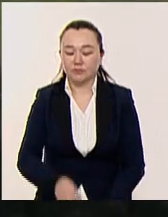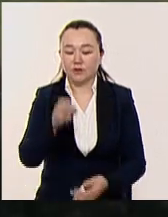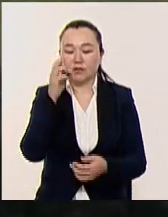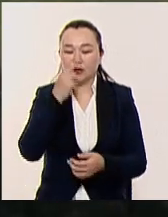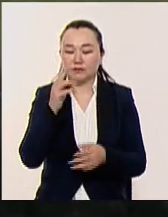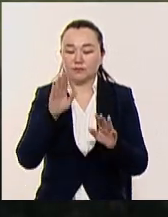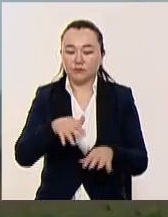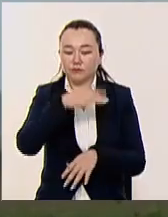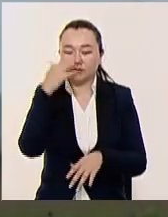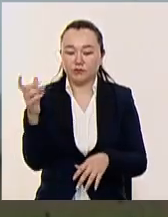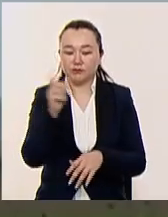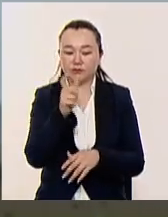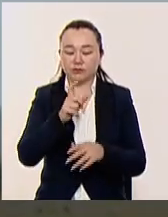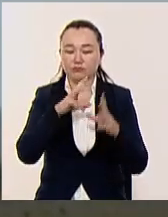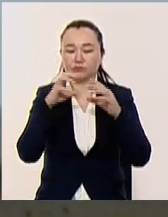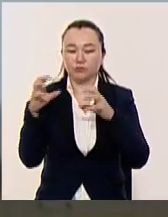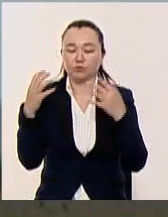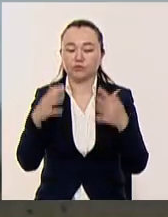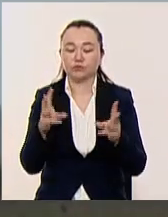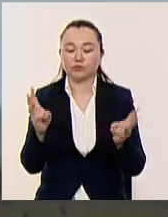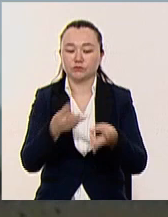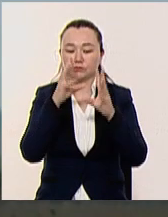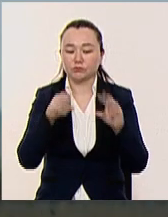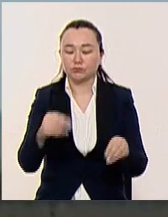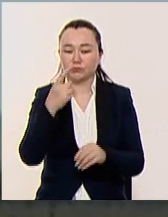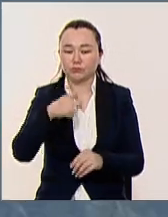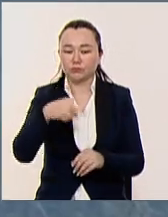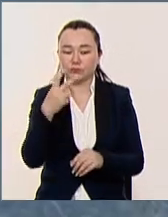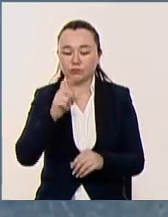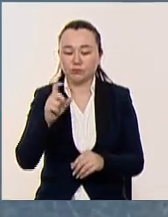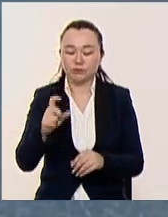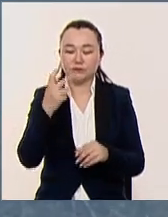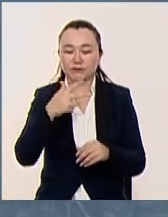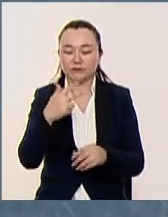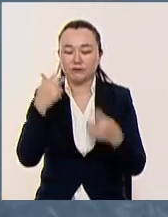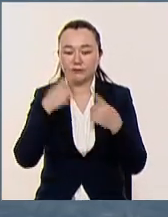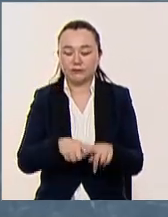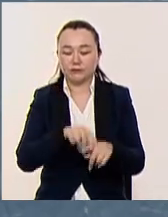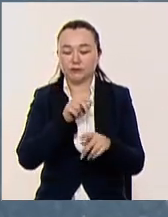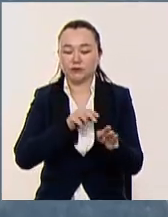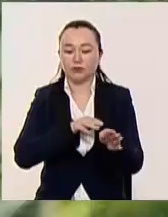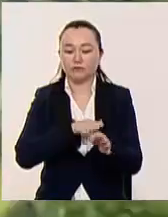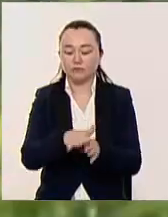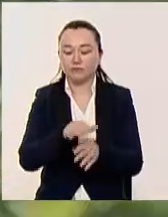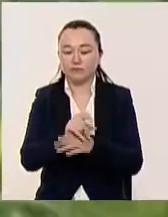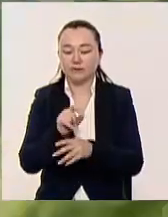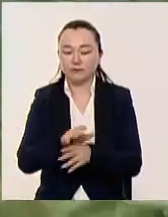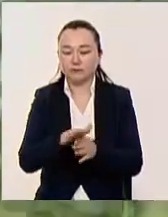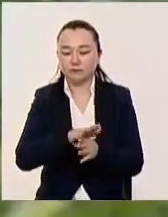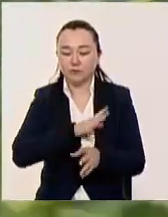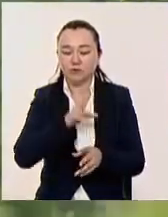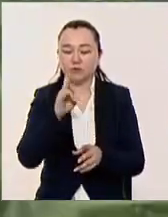Елорда аспанын көк түтін басқан. Отты сөндіру үшін 122 маман, 30 техника әкелініпті. Алайда өрт әлі толық